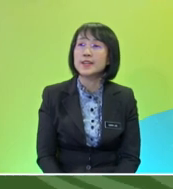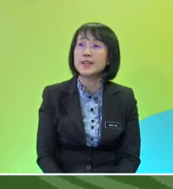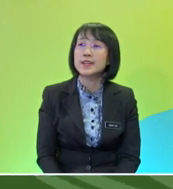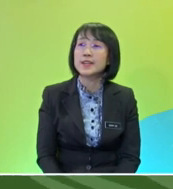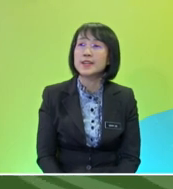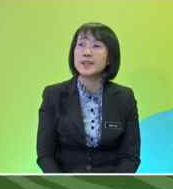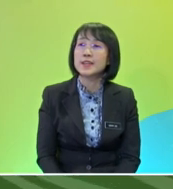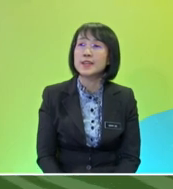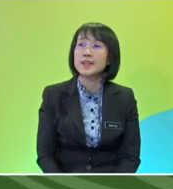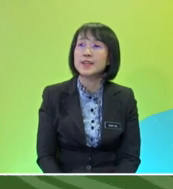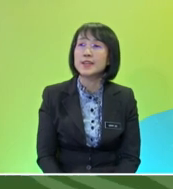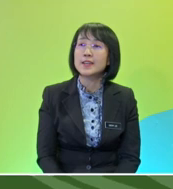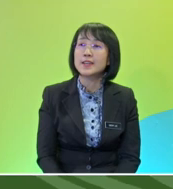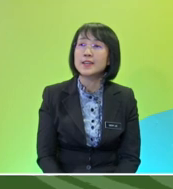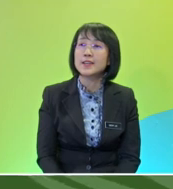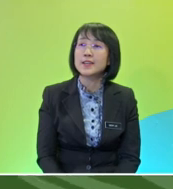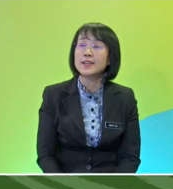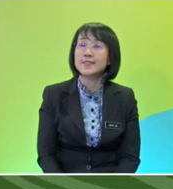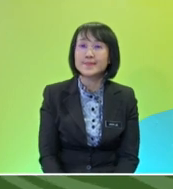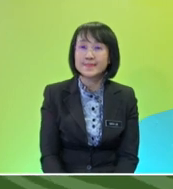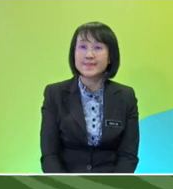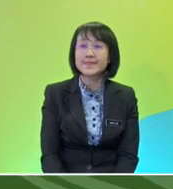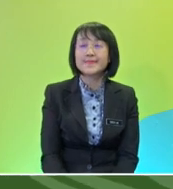Apakah itu, adik Pejun?